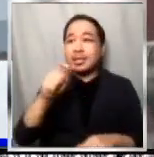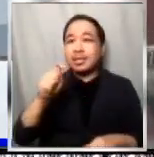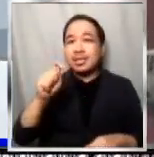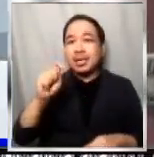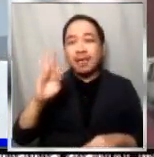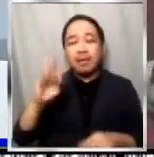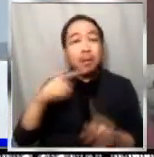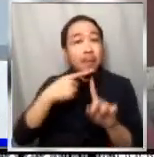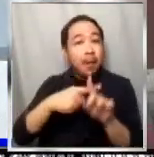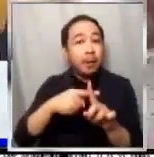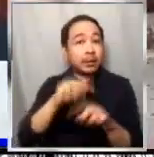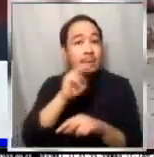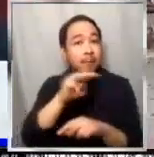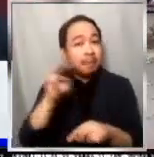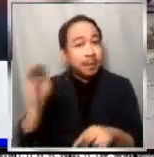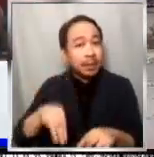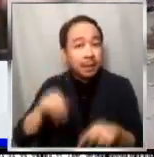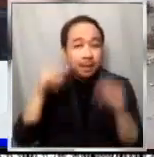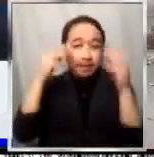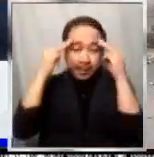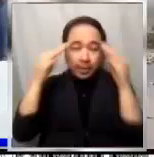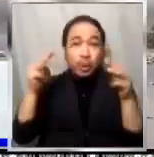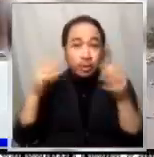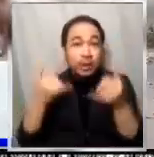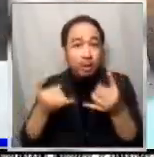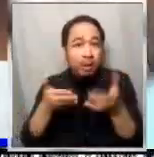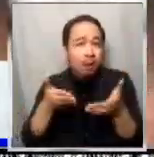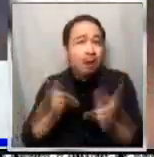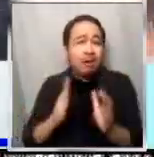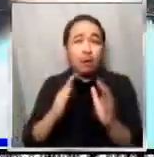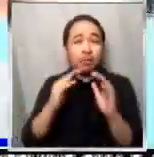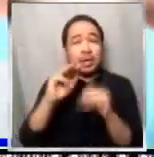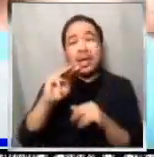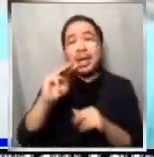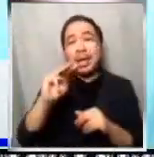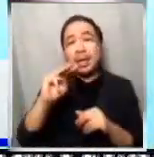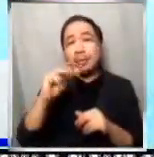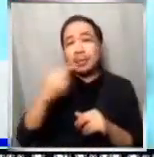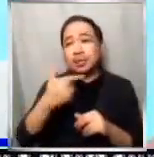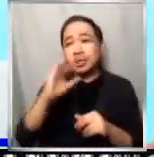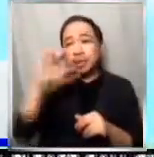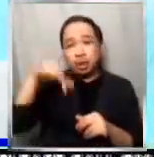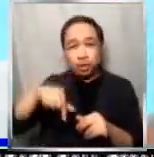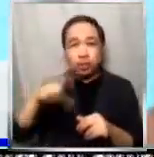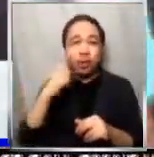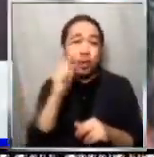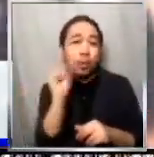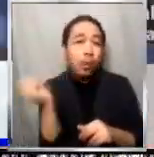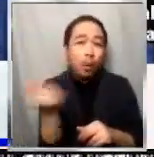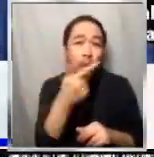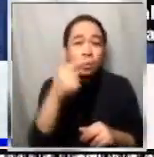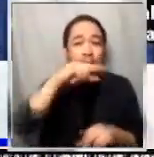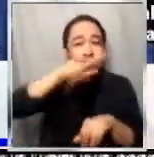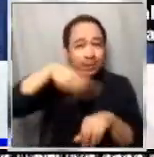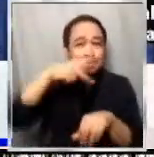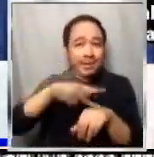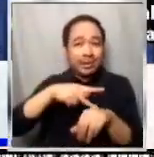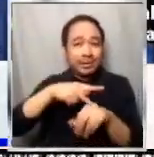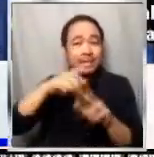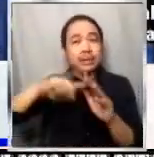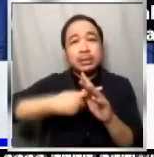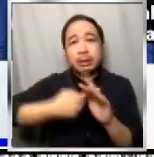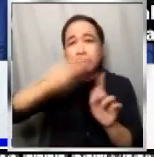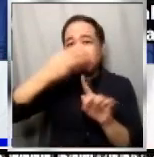ilagay na sa pinakamaluwag na Modified General Community Quarantine o MGCQ ang buong Pilipinas sa March 1. It was a